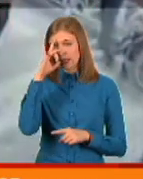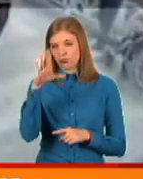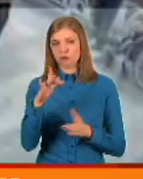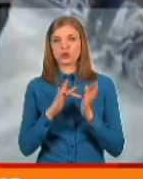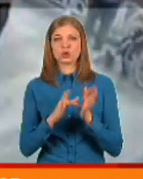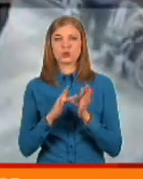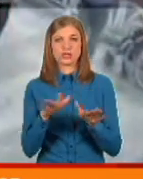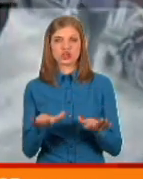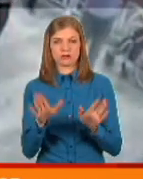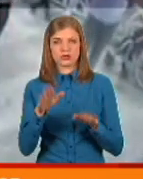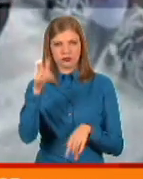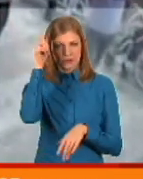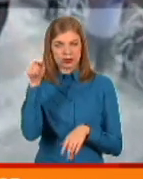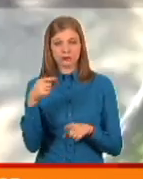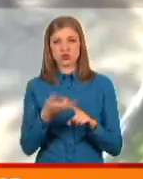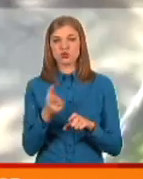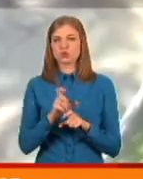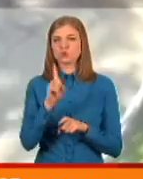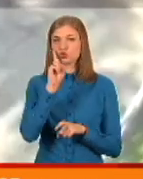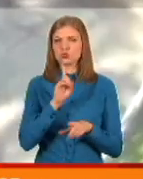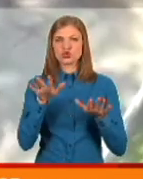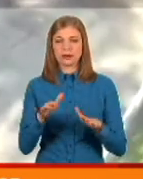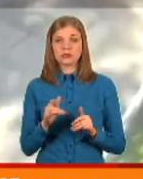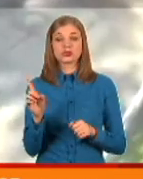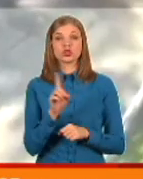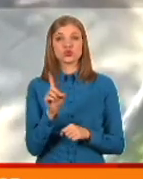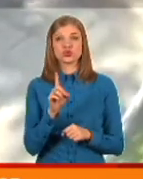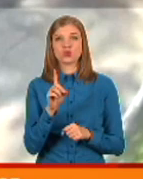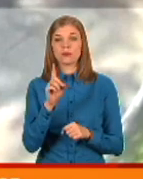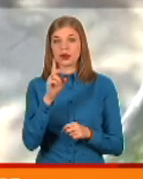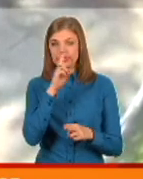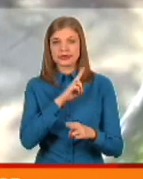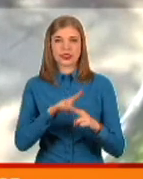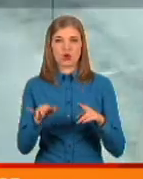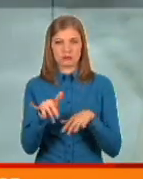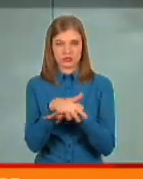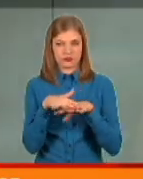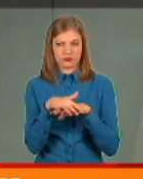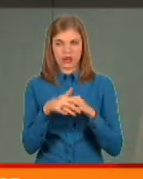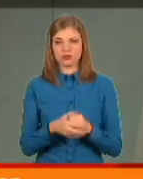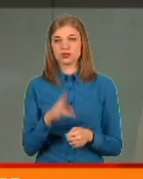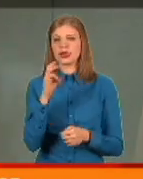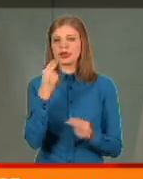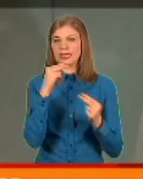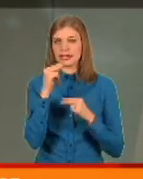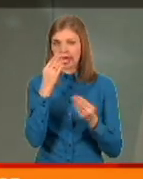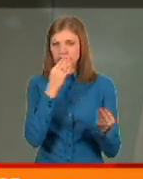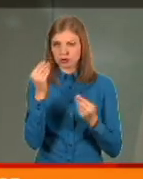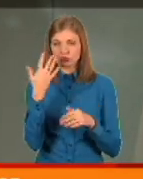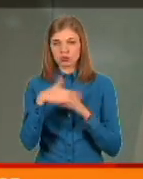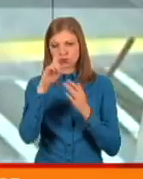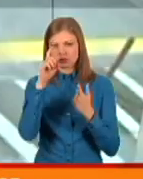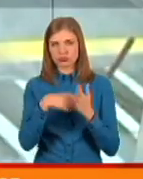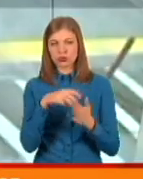найпопулярніших туристичних місць у Стамбулі. І це дуже зручне місце для того, щоб загубитися у натовпі. У неякісній підробці вже